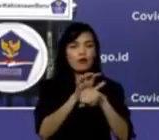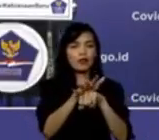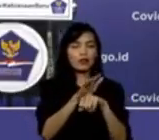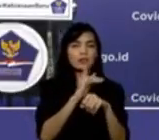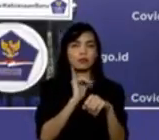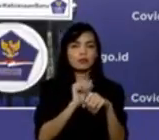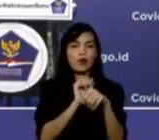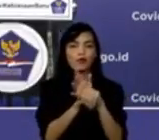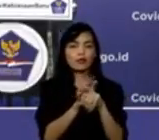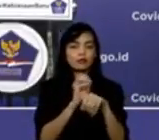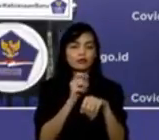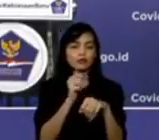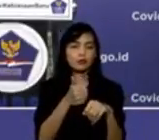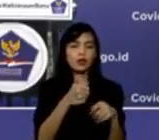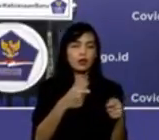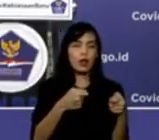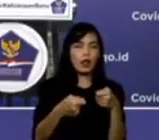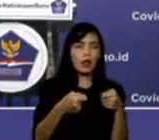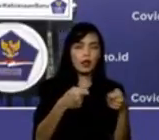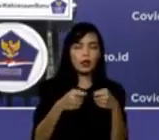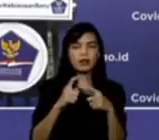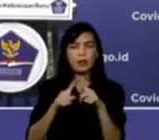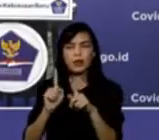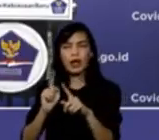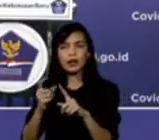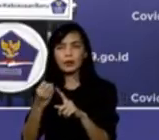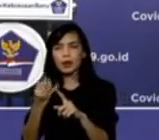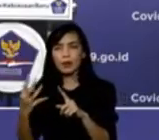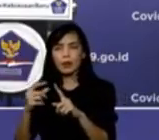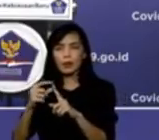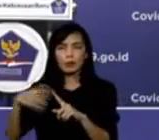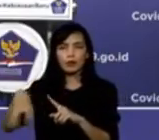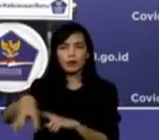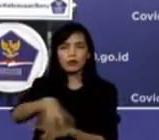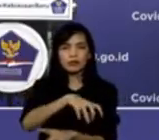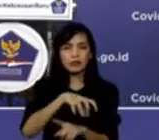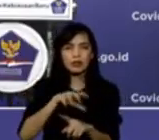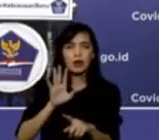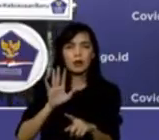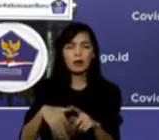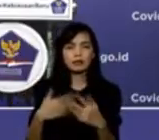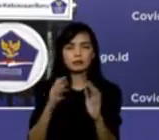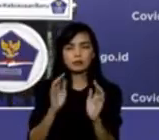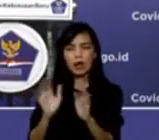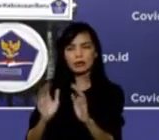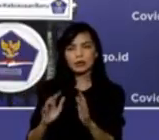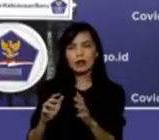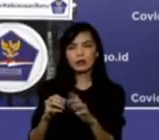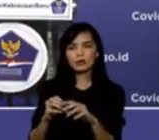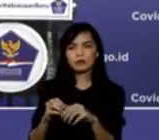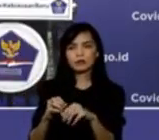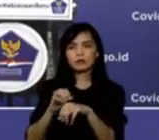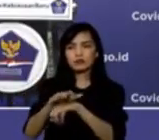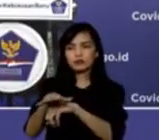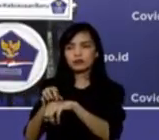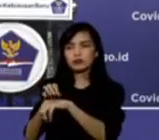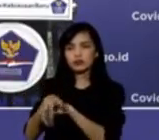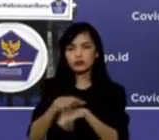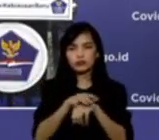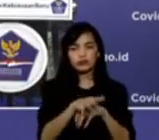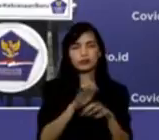COVID-nya, dan ada beberapa provinsi yang memang saat ini masih cukup tinggi kasus yang kita